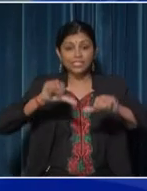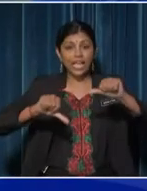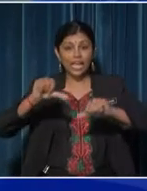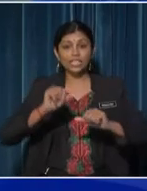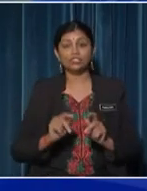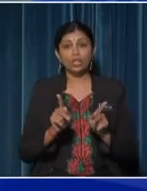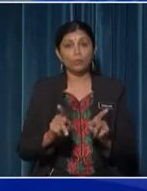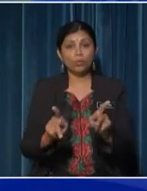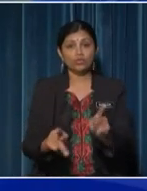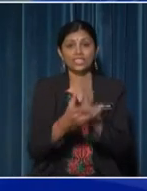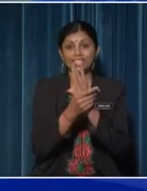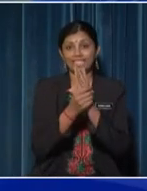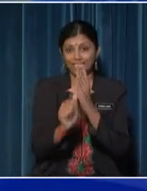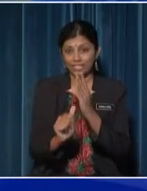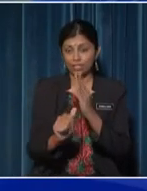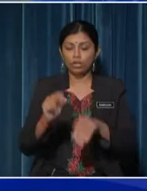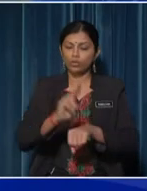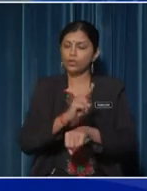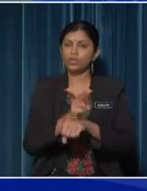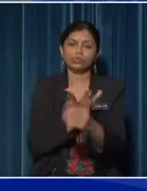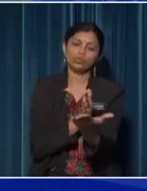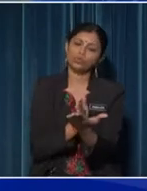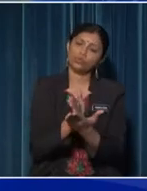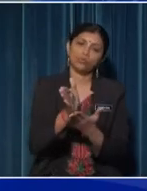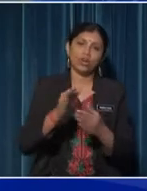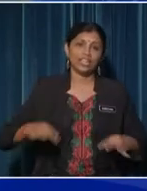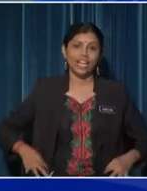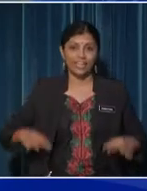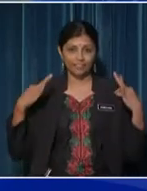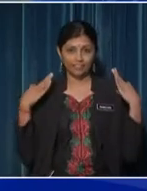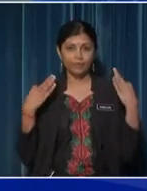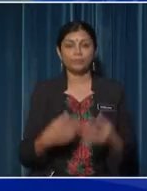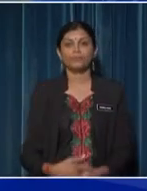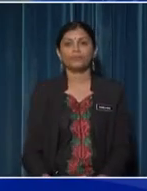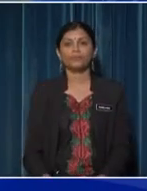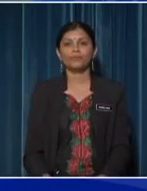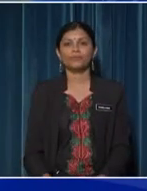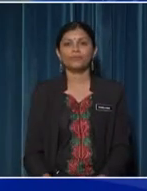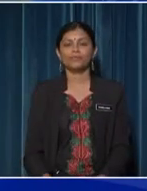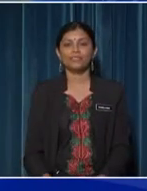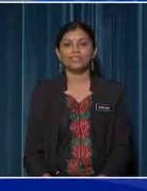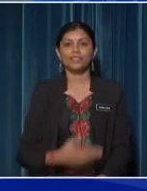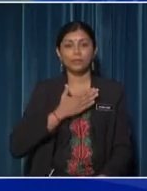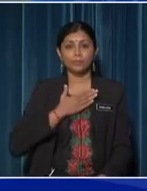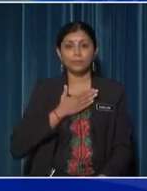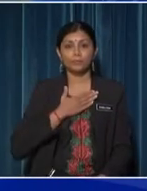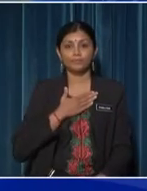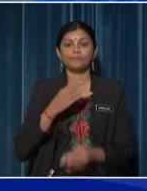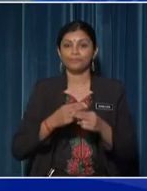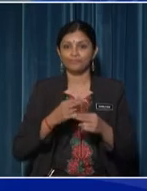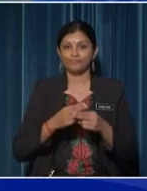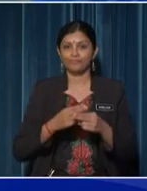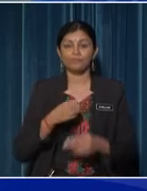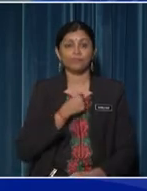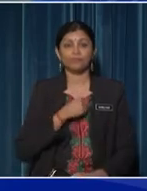Ini adalah seseorang yang akan gunakan sepanjang hidup anda Nama saya Puan Siti